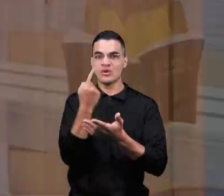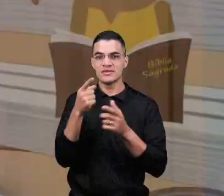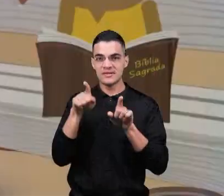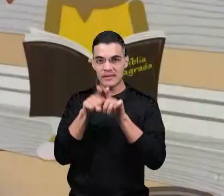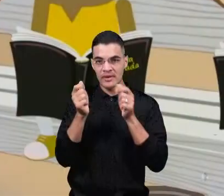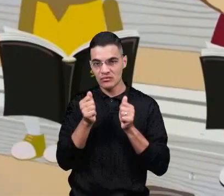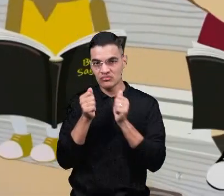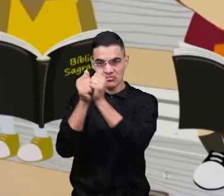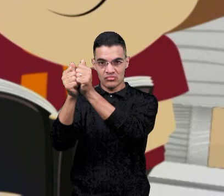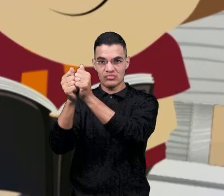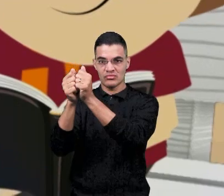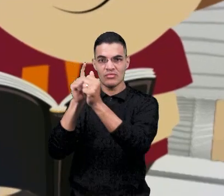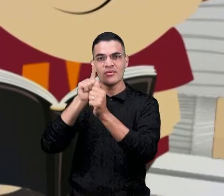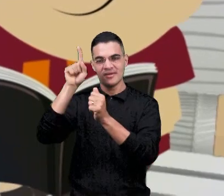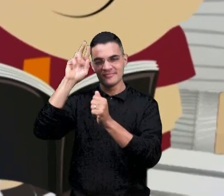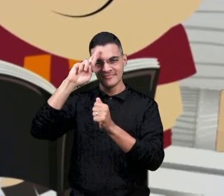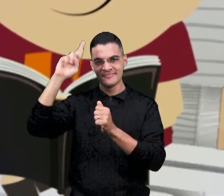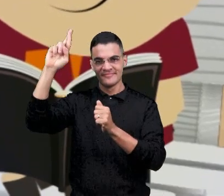le Seigneur pour toujours.